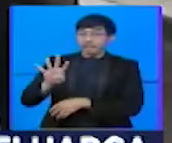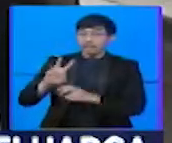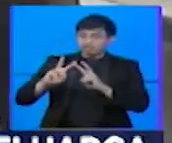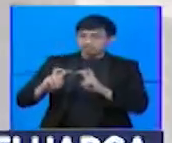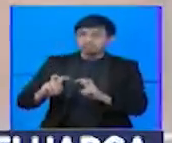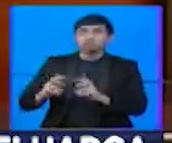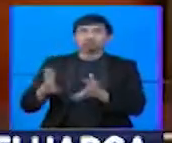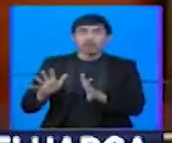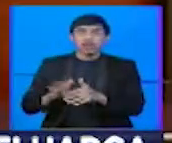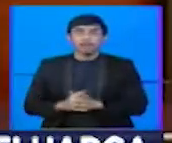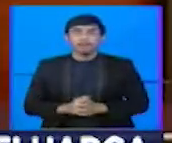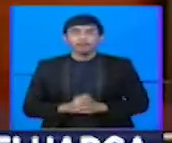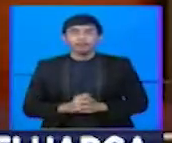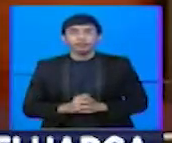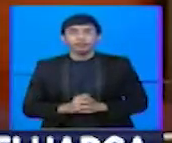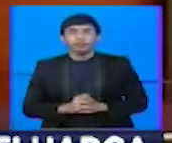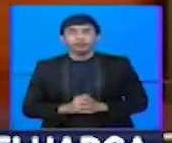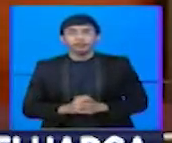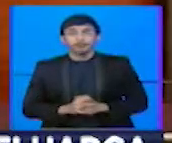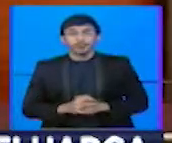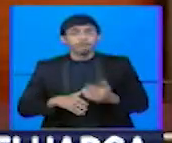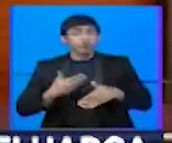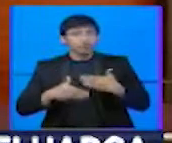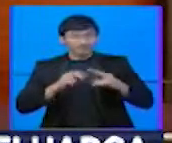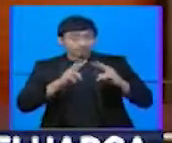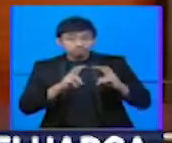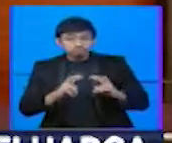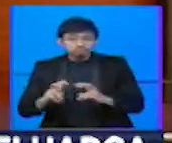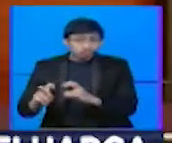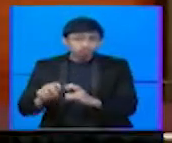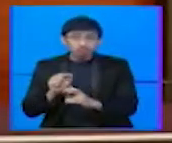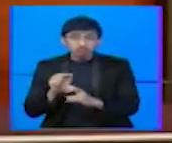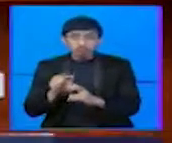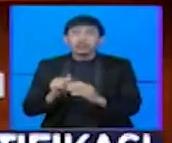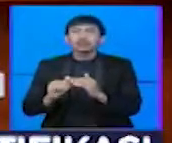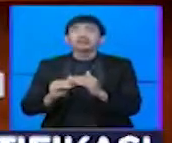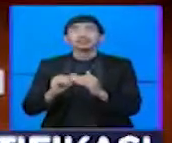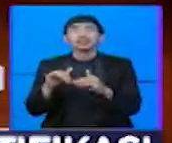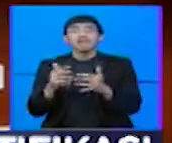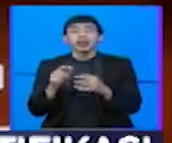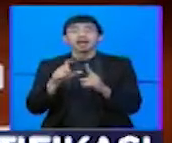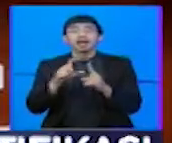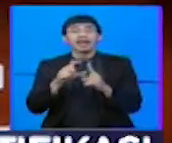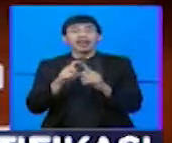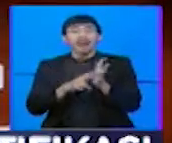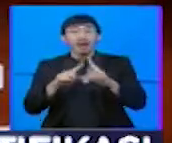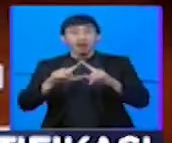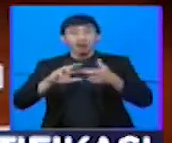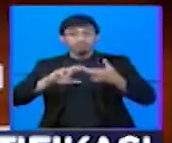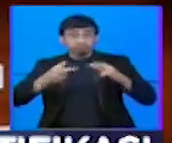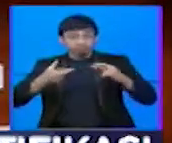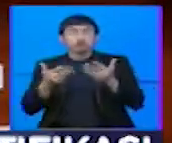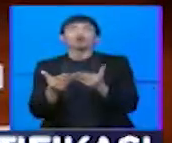SJ-182. Proses identifikasi dilakukan berdasarkan pencocokan data DNA antemortem dan postmortem